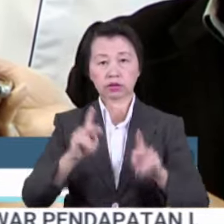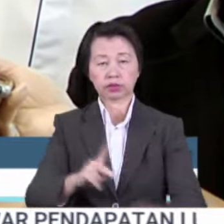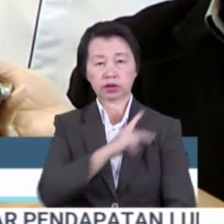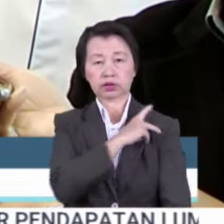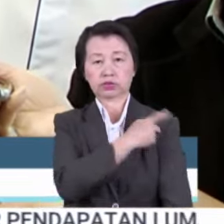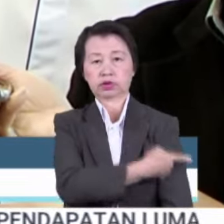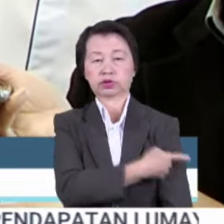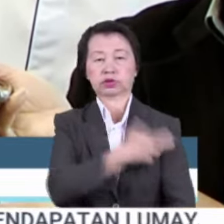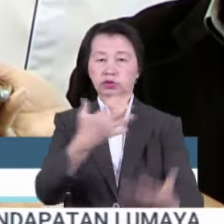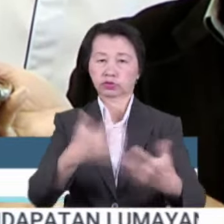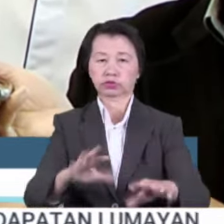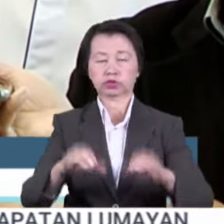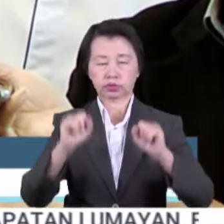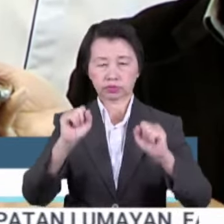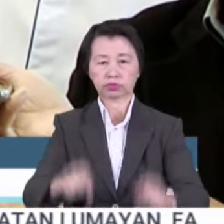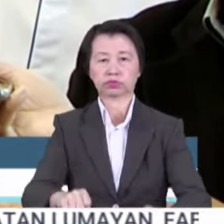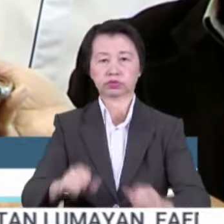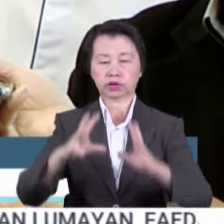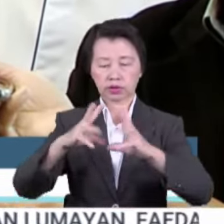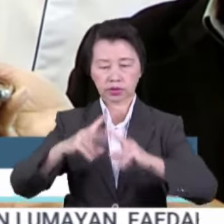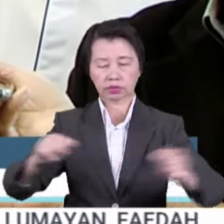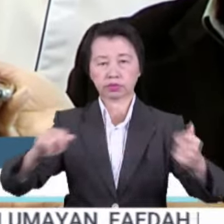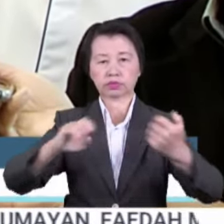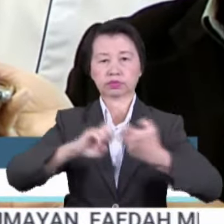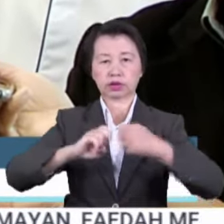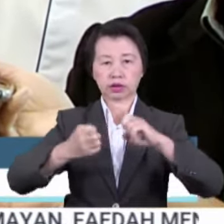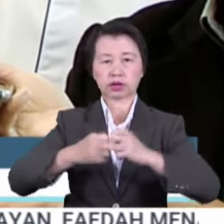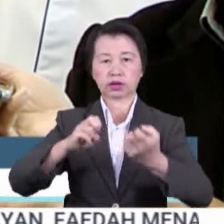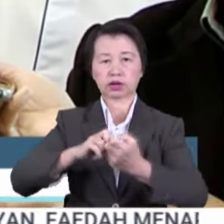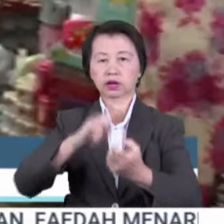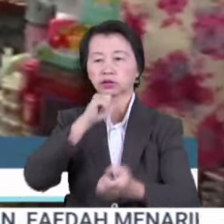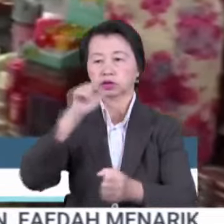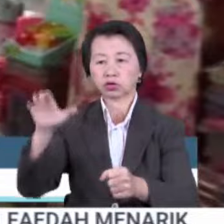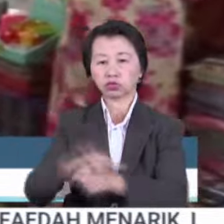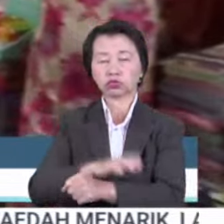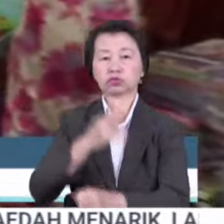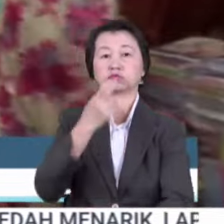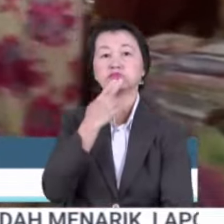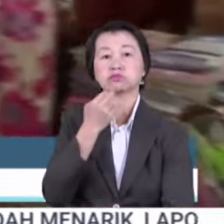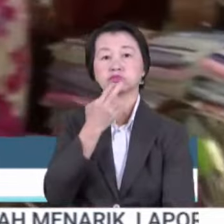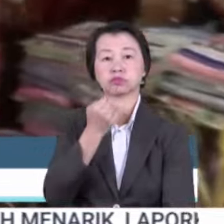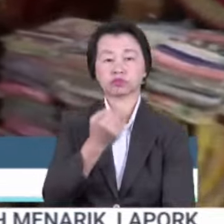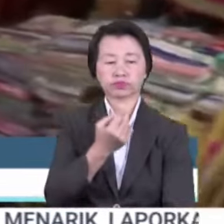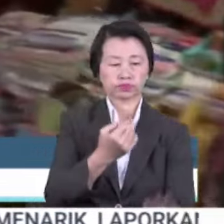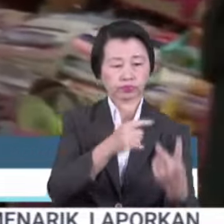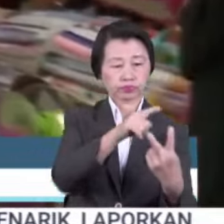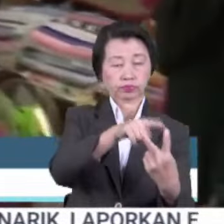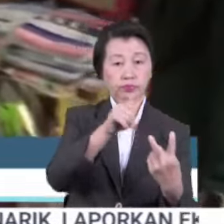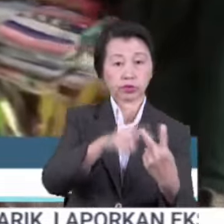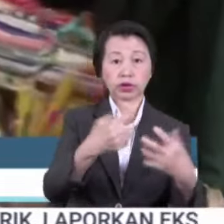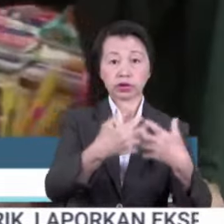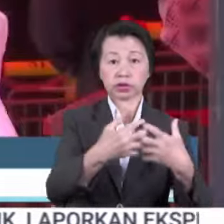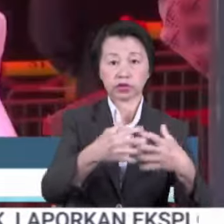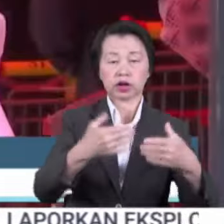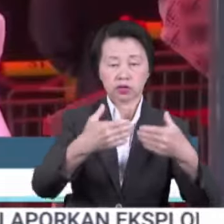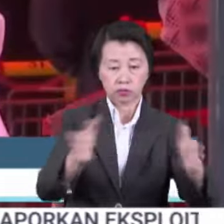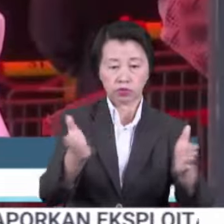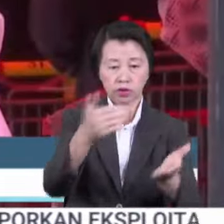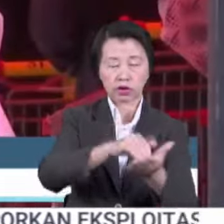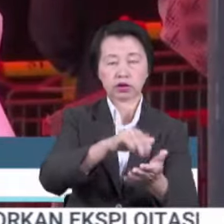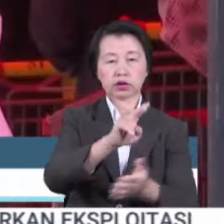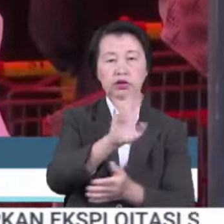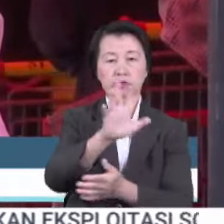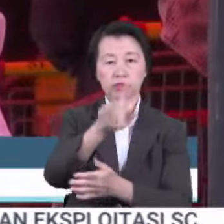setelah dapat untuk mengatasi isu kekurangan ini kedua kilang tersebut beroperasi semula pada 25